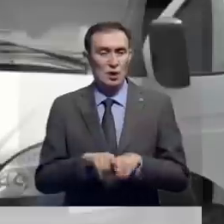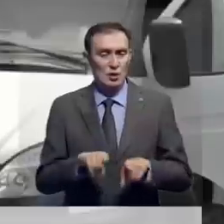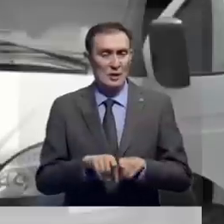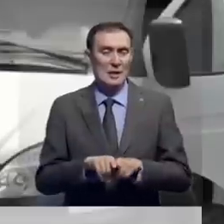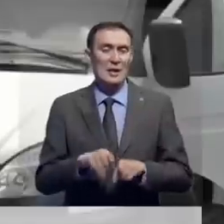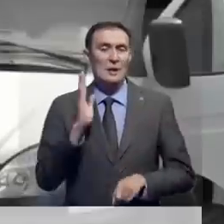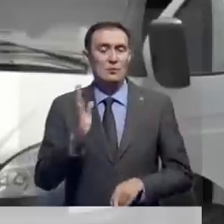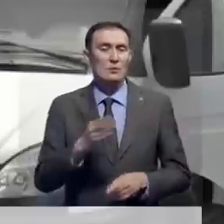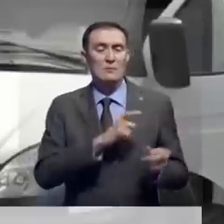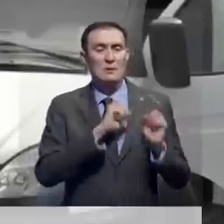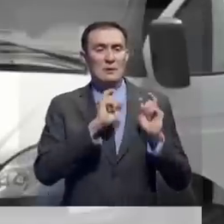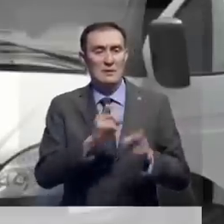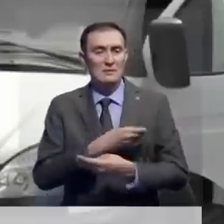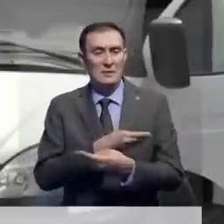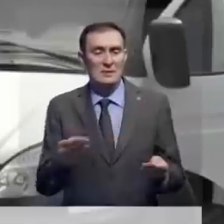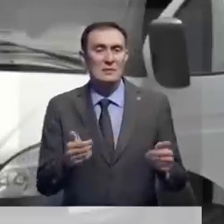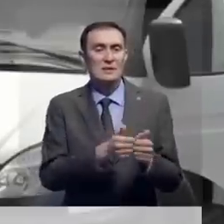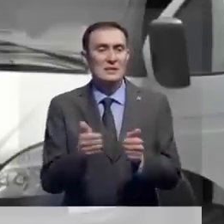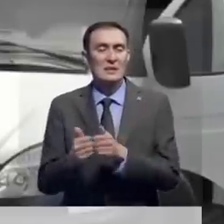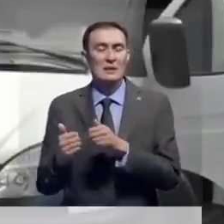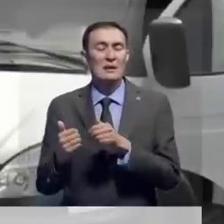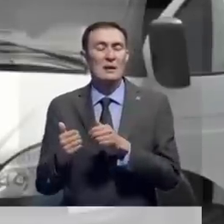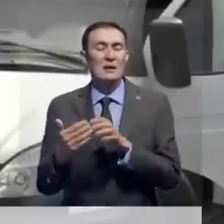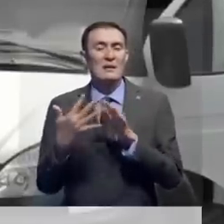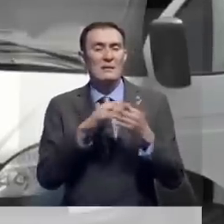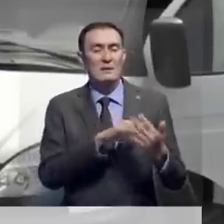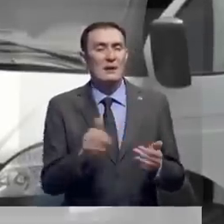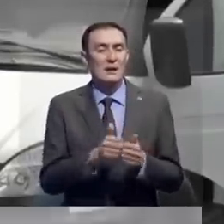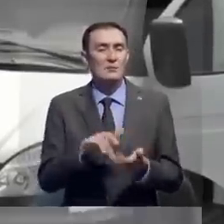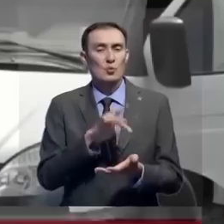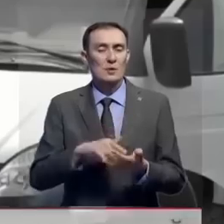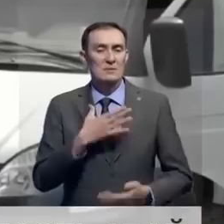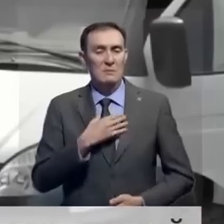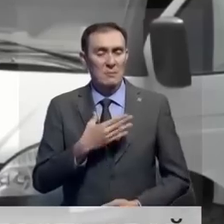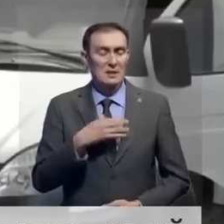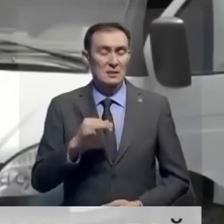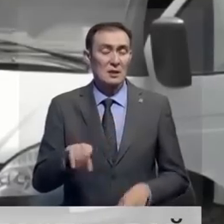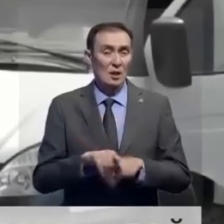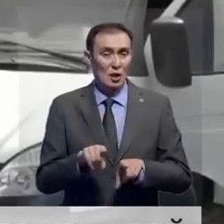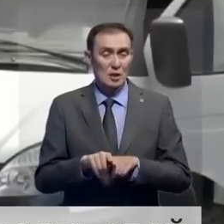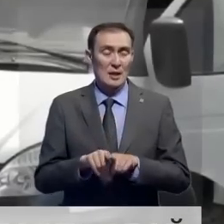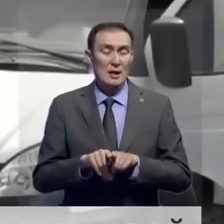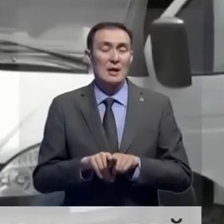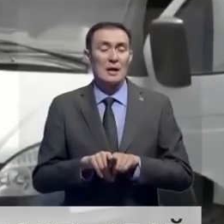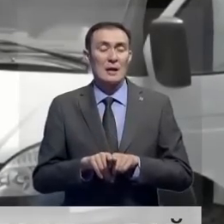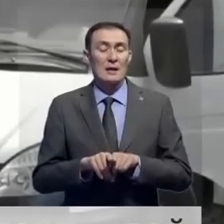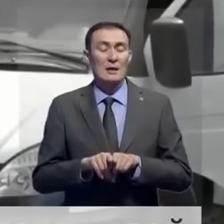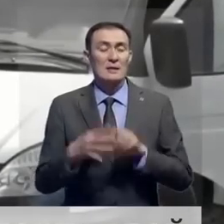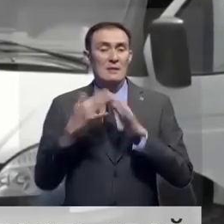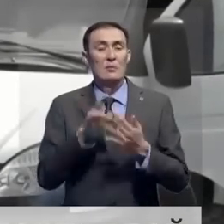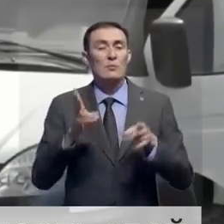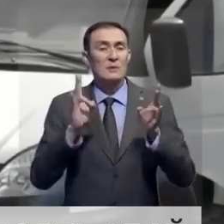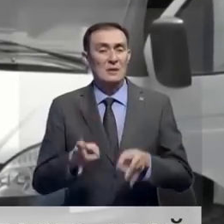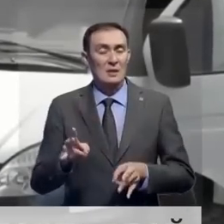будем развозить их ближайшие деревень города Семей и также по тем деревням